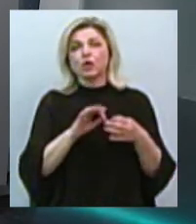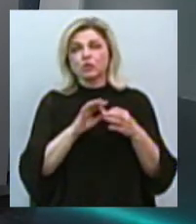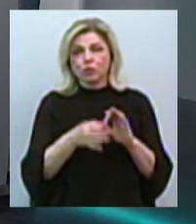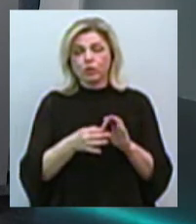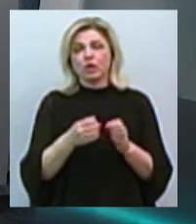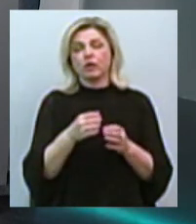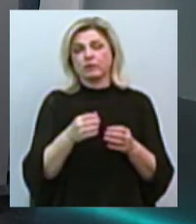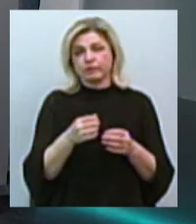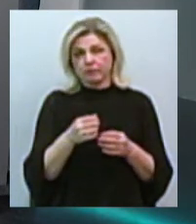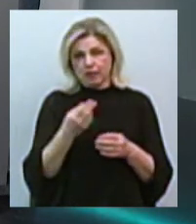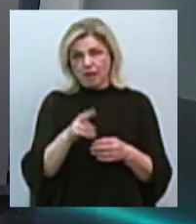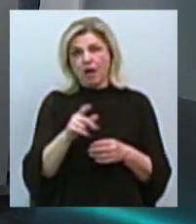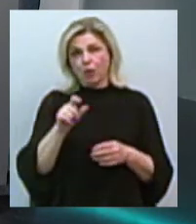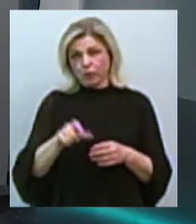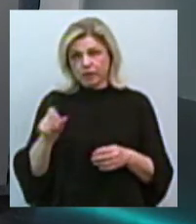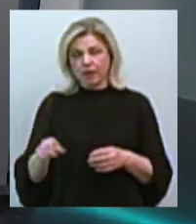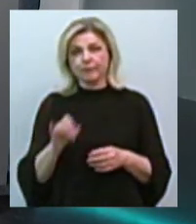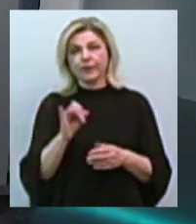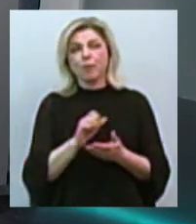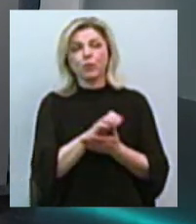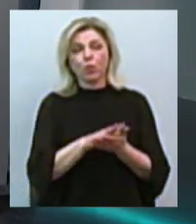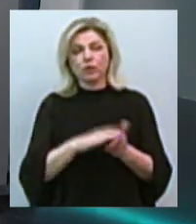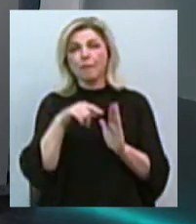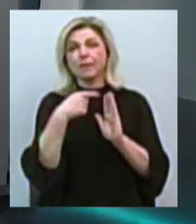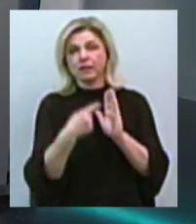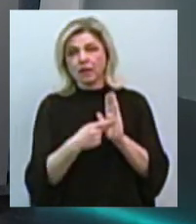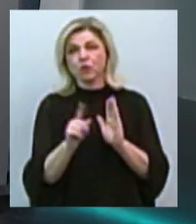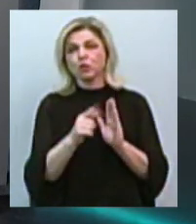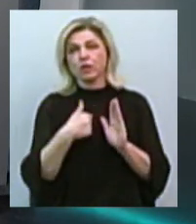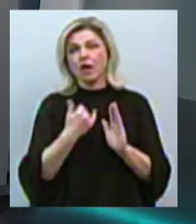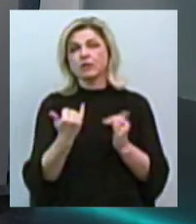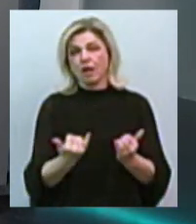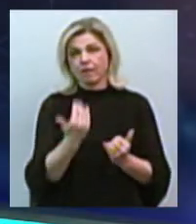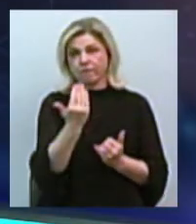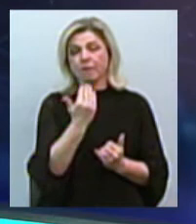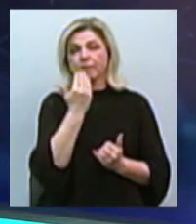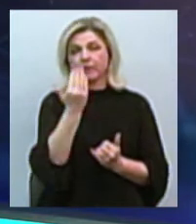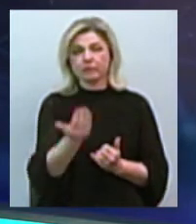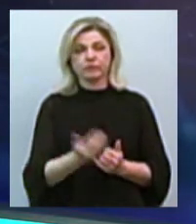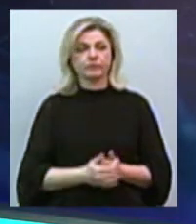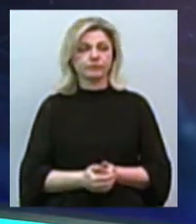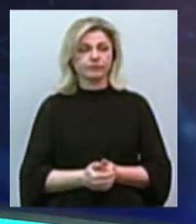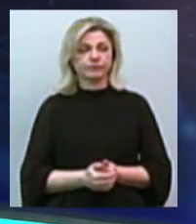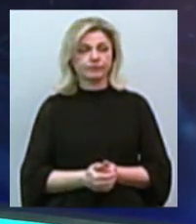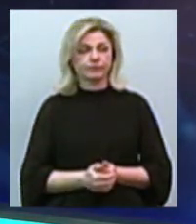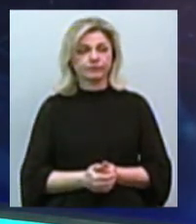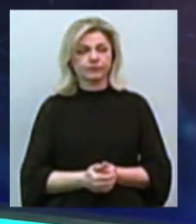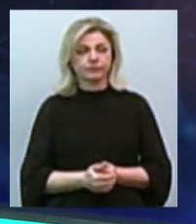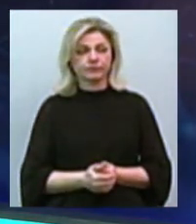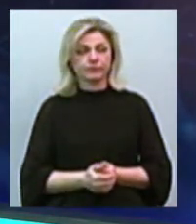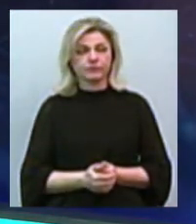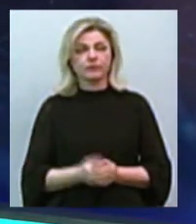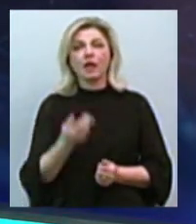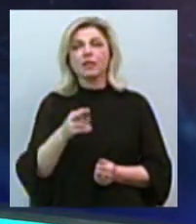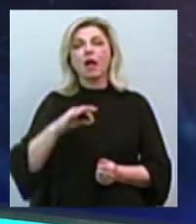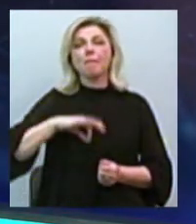послуг. І, в принципі, впродовж питання, яке я щойно вам поставив, чи навіть питання родом, не знаю. А для